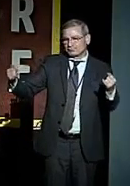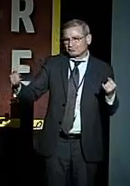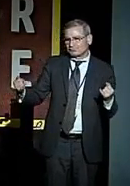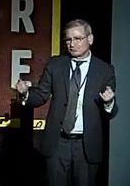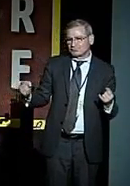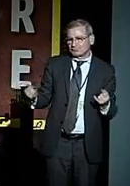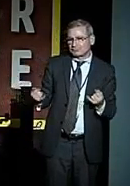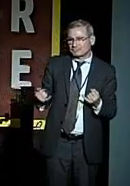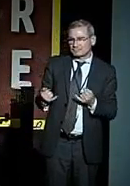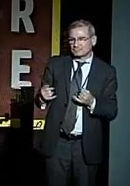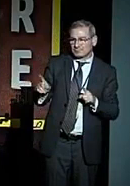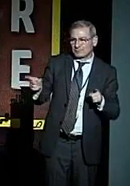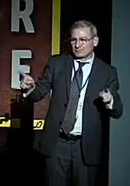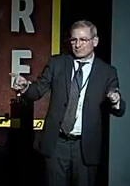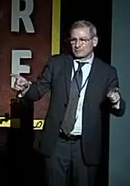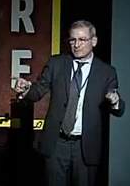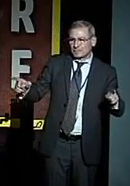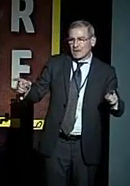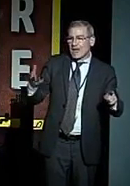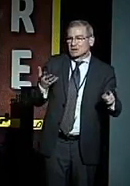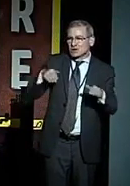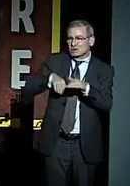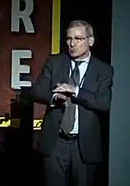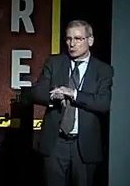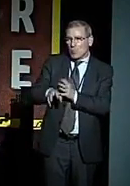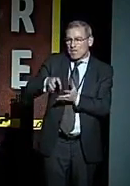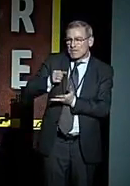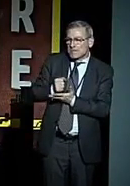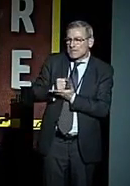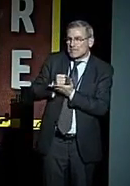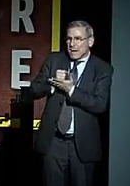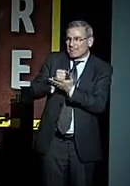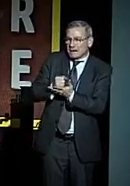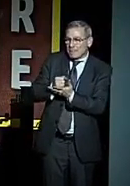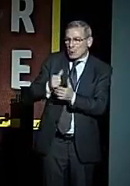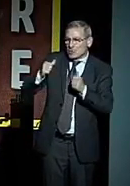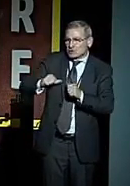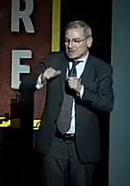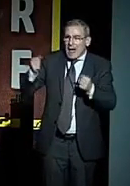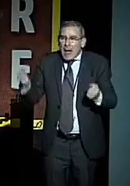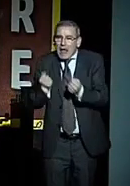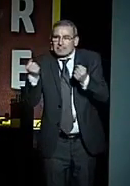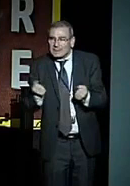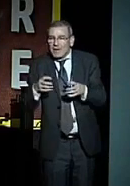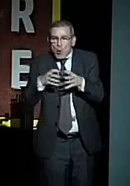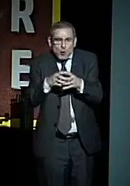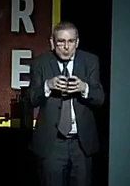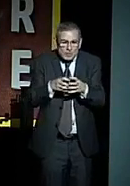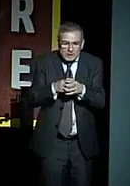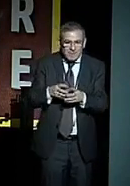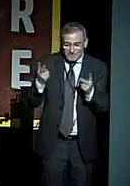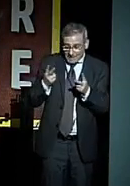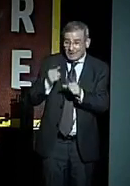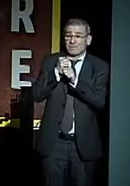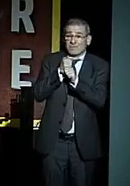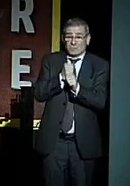del margine, in realtà nascondono un patrimonio importantissimo di cittadinanza attiva, di comunità, che sono fondamentali